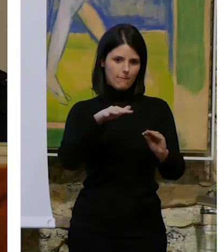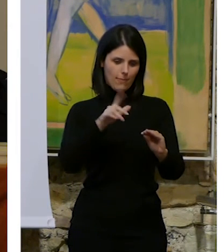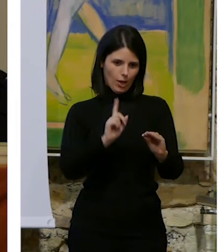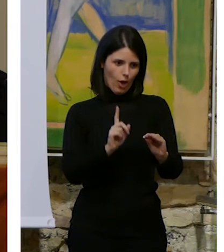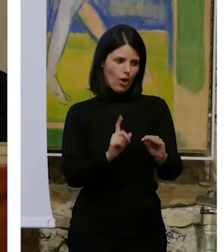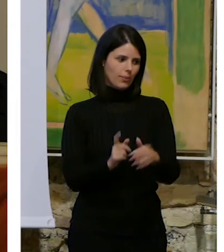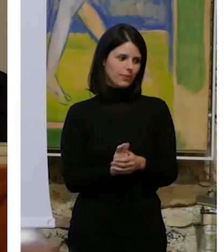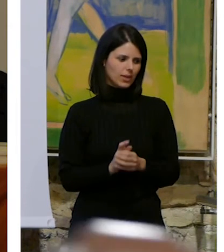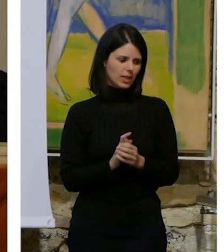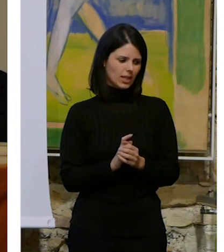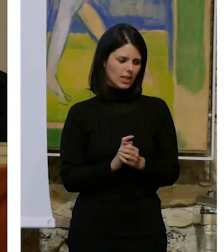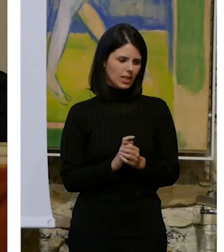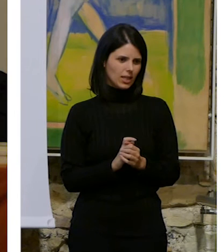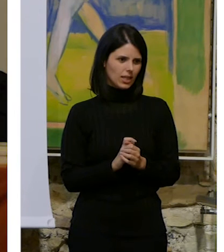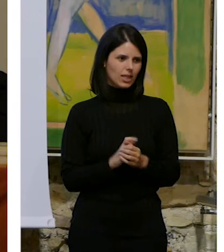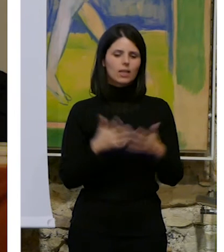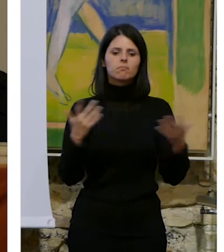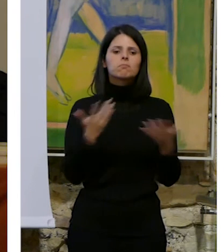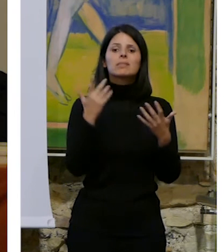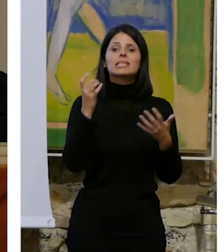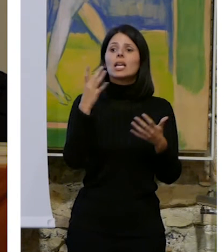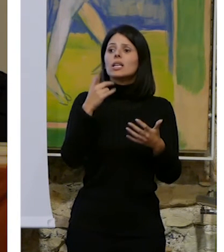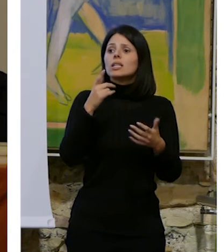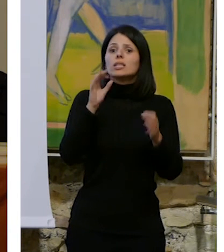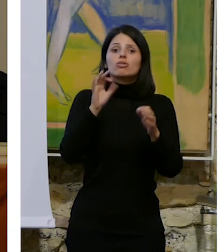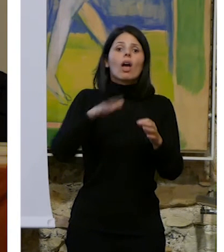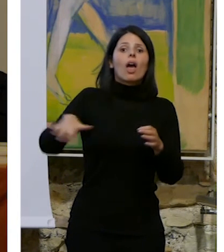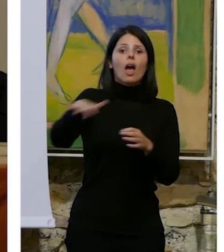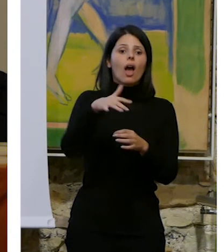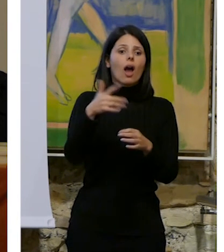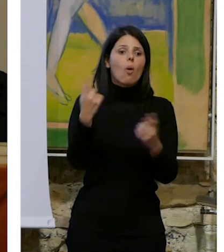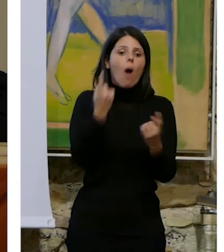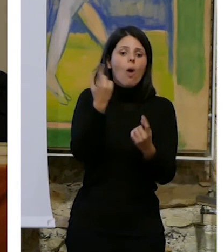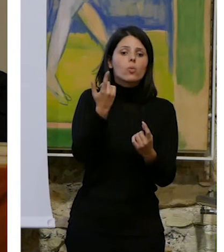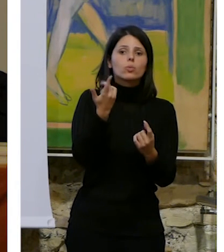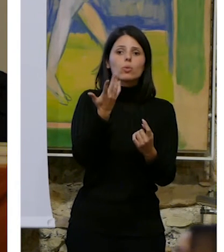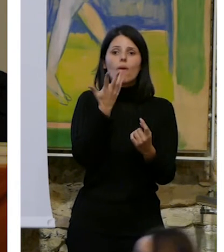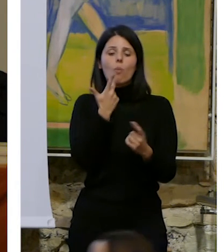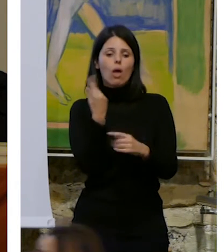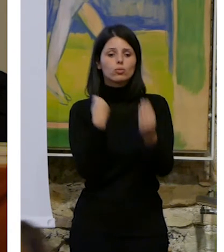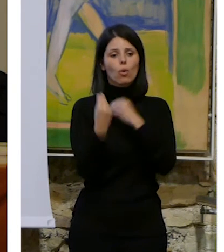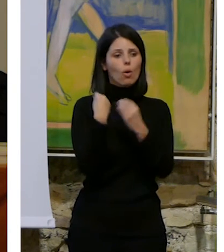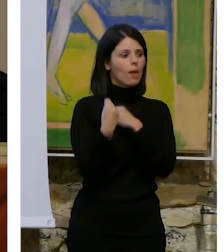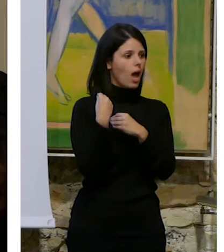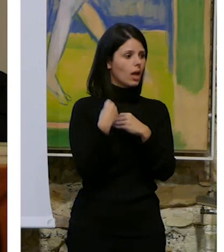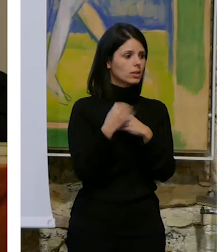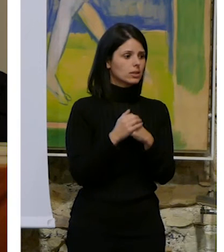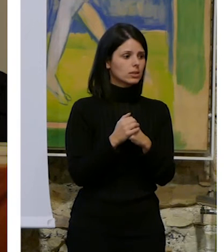parlato troppo. Comunque, se c'è qualcuno che vuol fare qualche osservazione, qualche domanda,